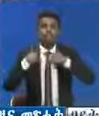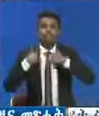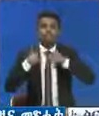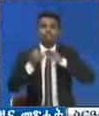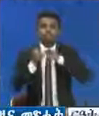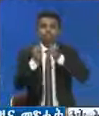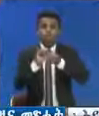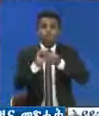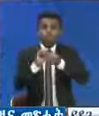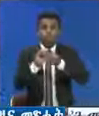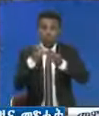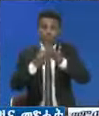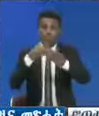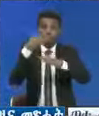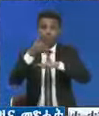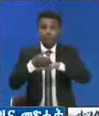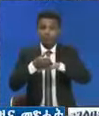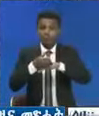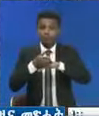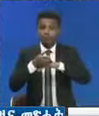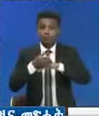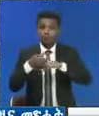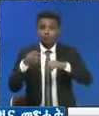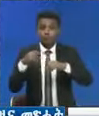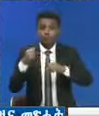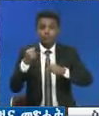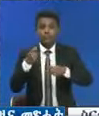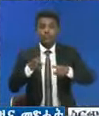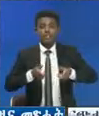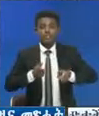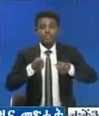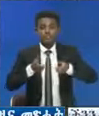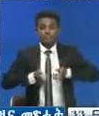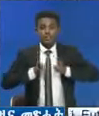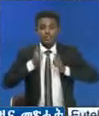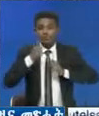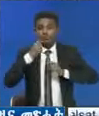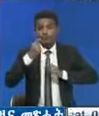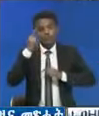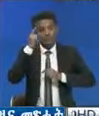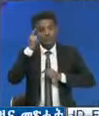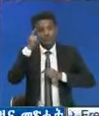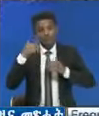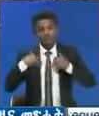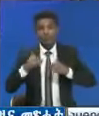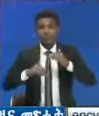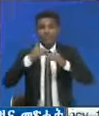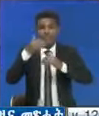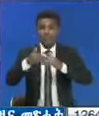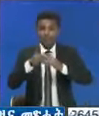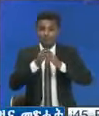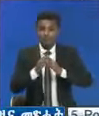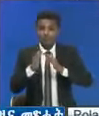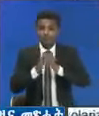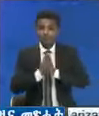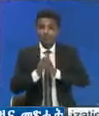ይለውጠኛል እንግዲህ እድሜያችን በኋላ ወረርሻ እንዳነድ እሱ በሱ ብቻ ተዳደራለሁ ብዬ ነው አላሜ እኔ ያሰብ ይሆን ያለሁት። በቀጣይም ተጨማሪ አቮካዶ